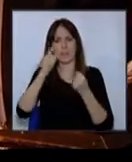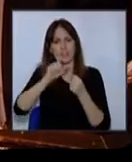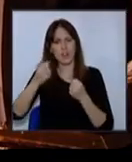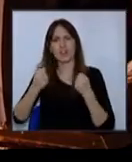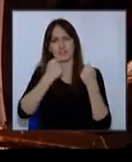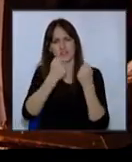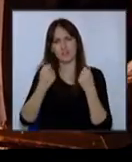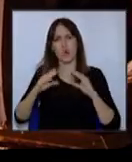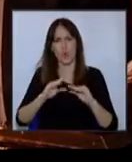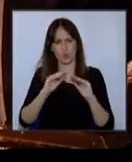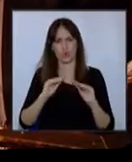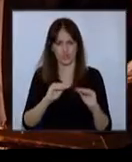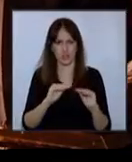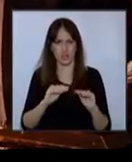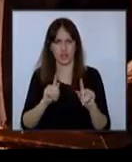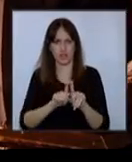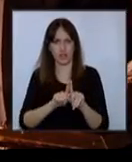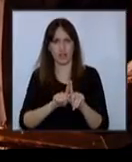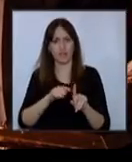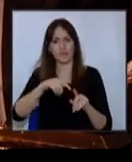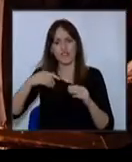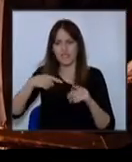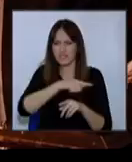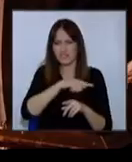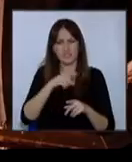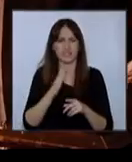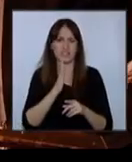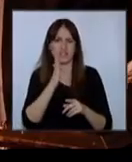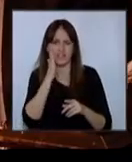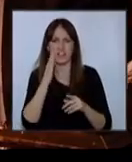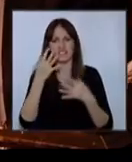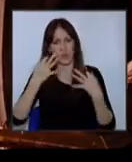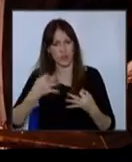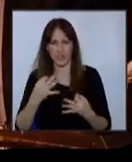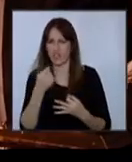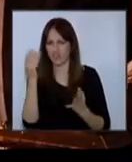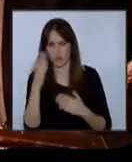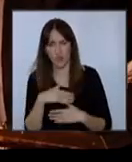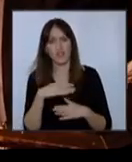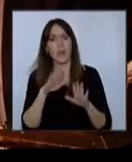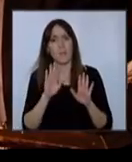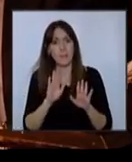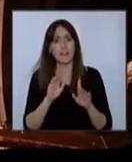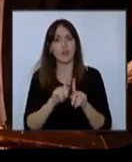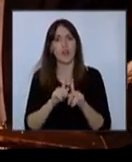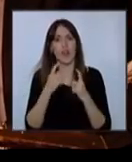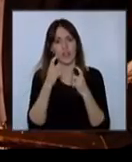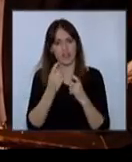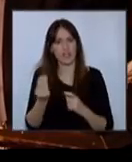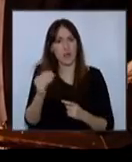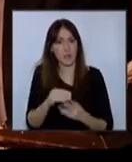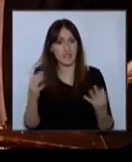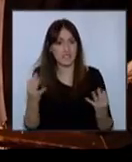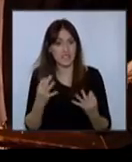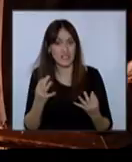circulen per l'esmentada via. És una via deficient amb moltes mancances de seguretat, sí, Però aquí cal reflexionar i